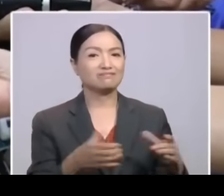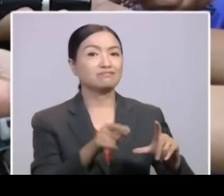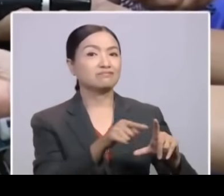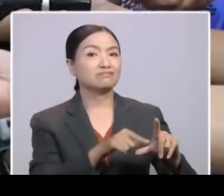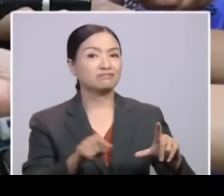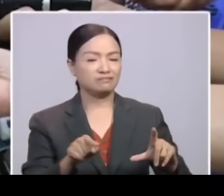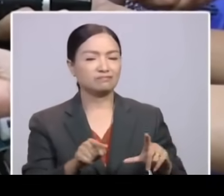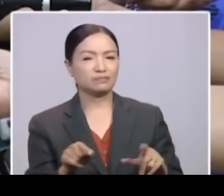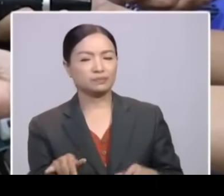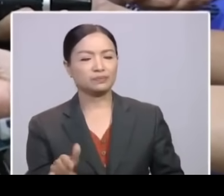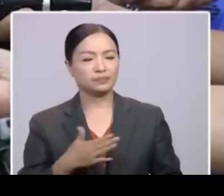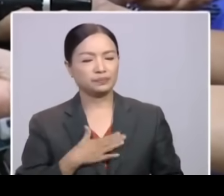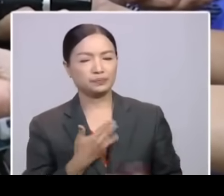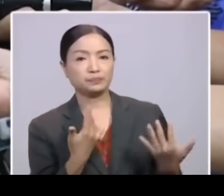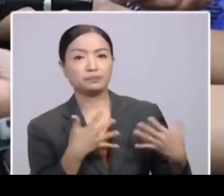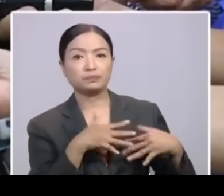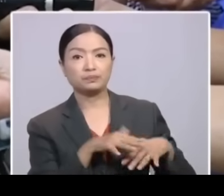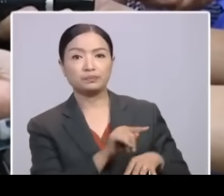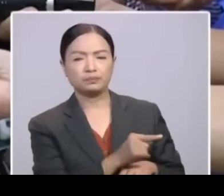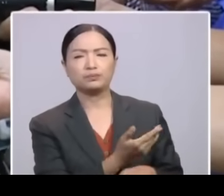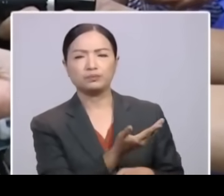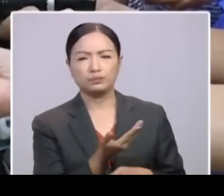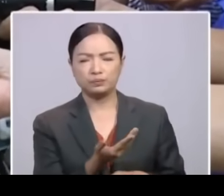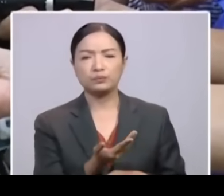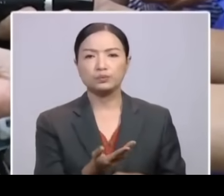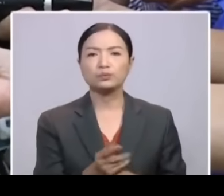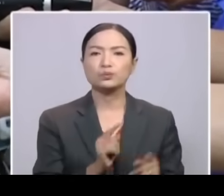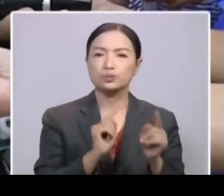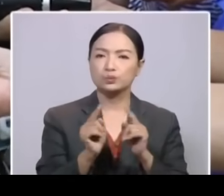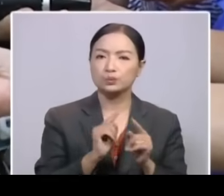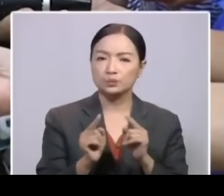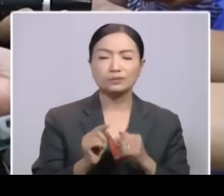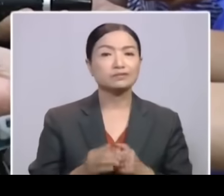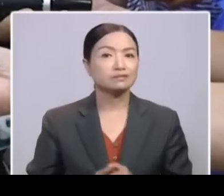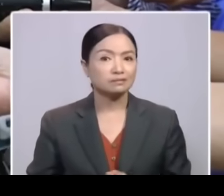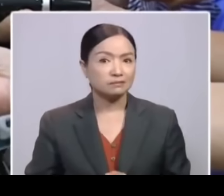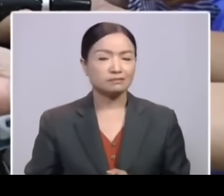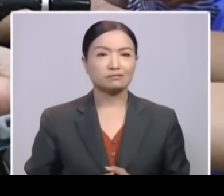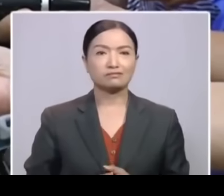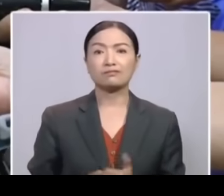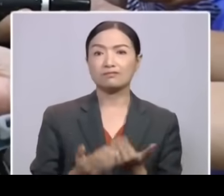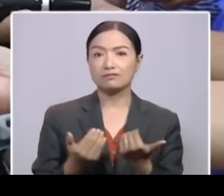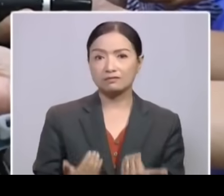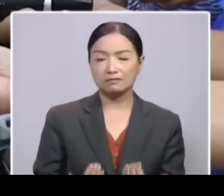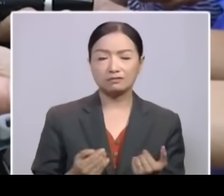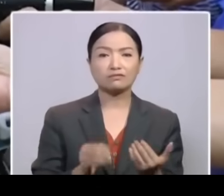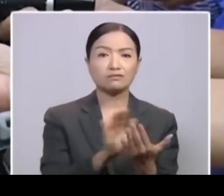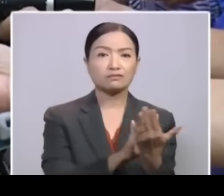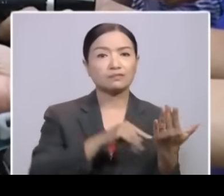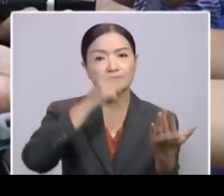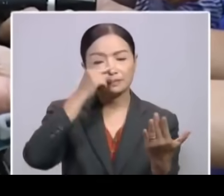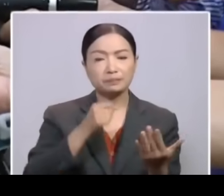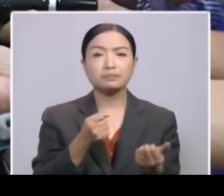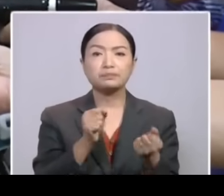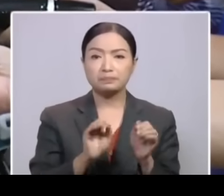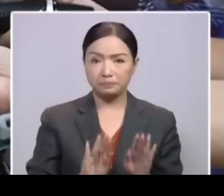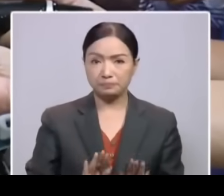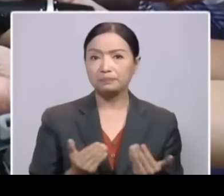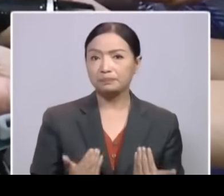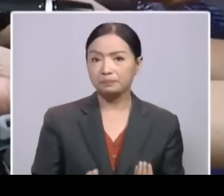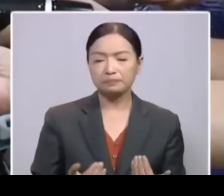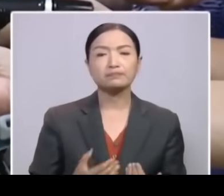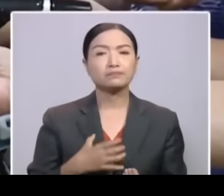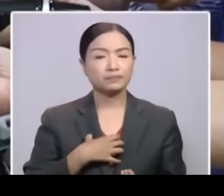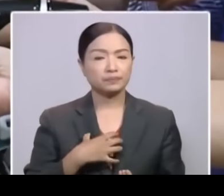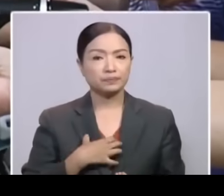ประสานงานไปแล้วนะคะแล้วก็อยากจะใช้เวทีนี้ในการพูดคุยกันว่าในเมื่อสถานการณ์ในประเทศมันเป็นแบบนี้อยาก